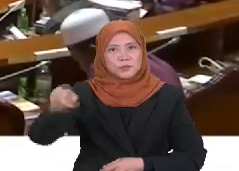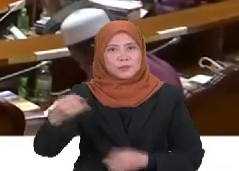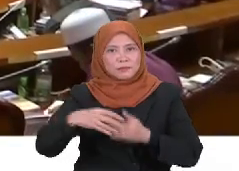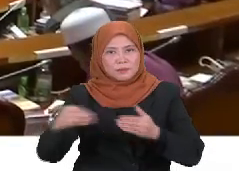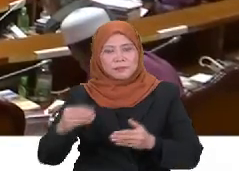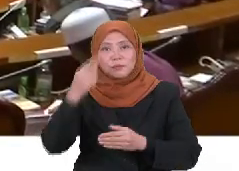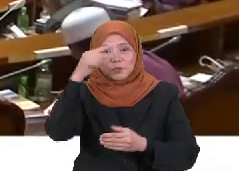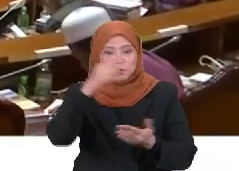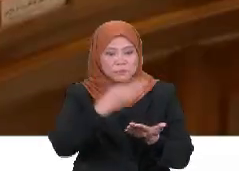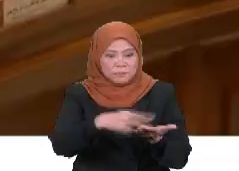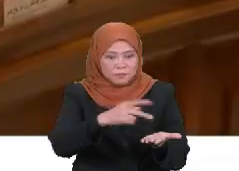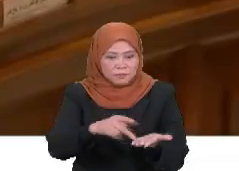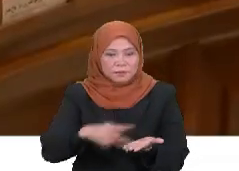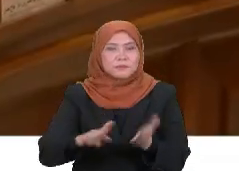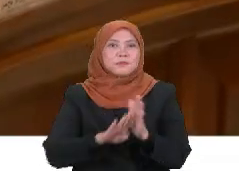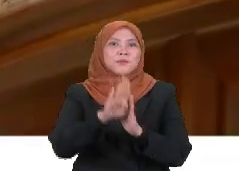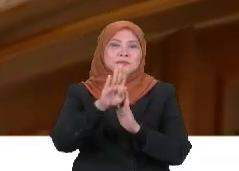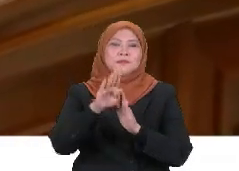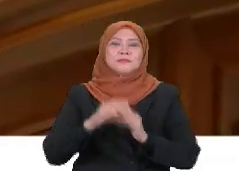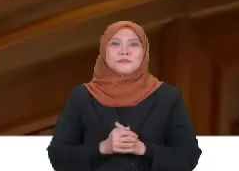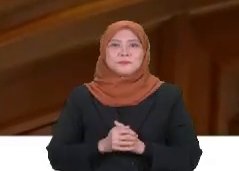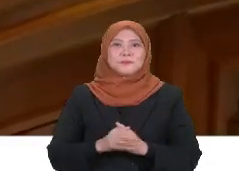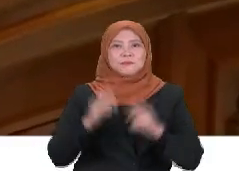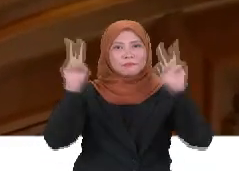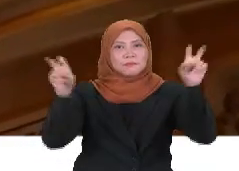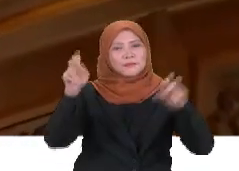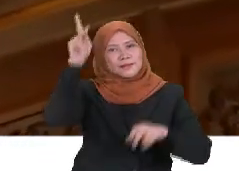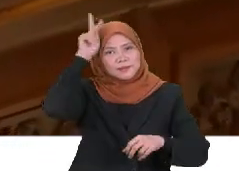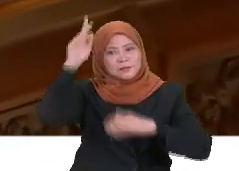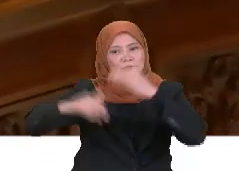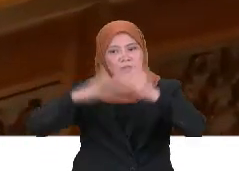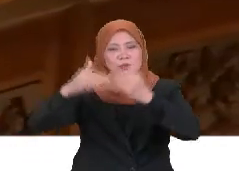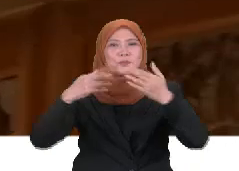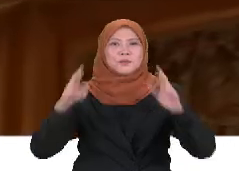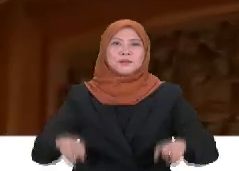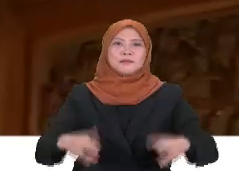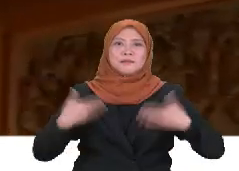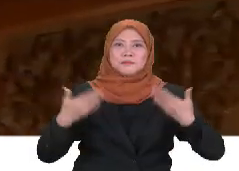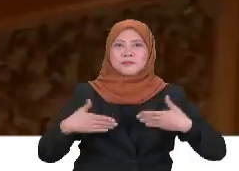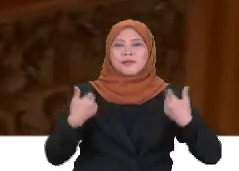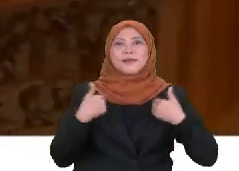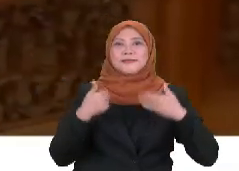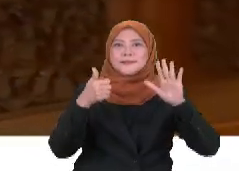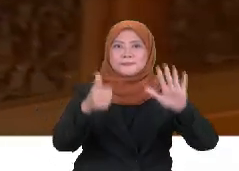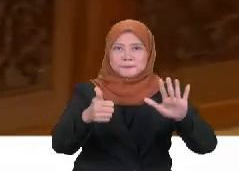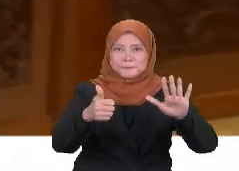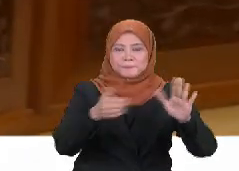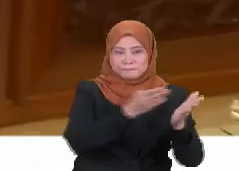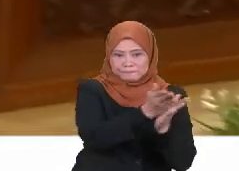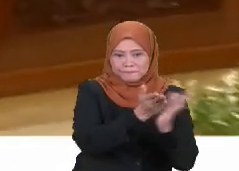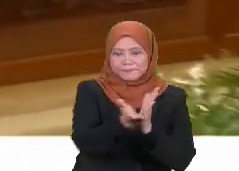RM474.61 juta untuk perbelanjaan pembangunan. Bertemakan Kelantan Maju Rakyat Sejahtera, ia menjurus kepada 6 teras